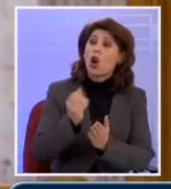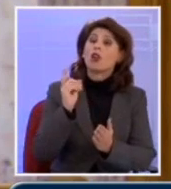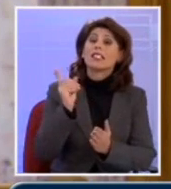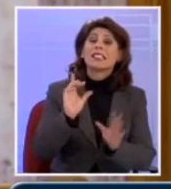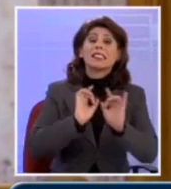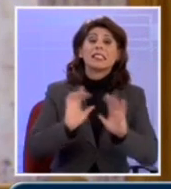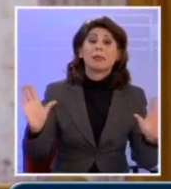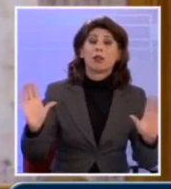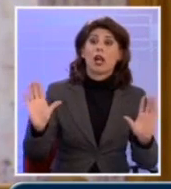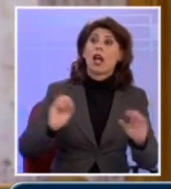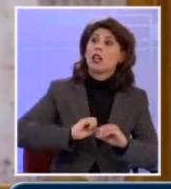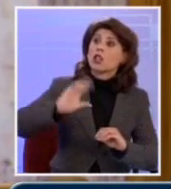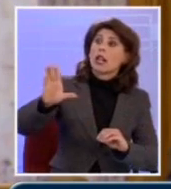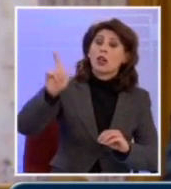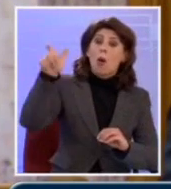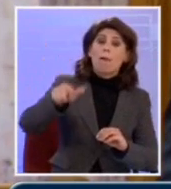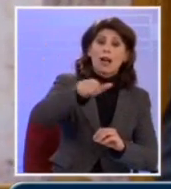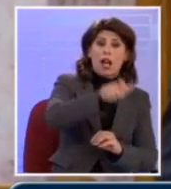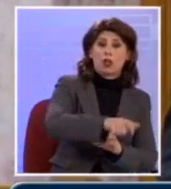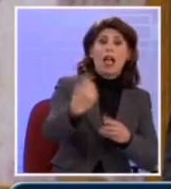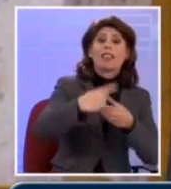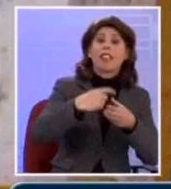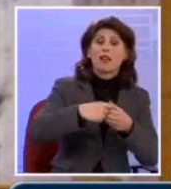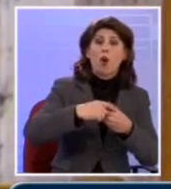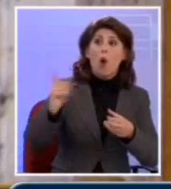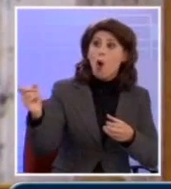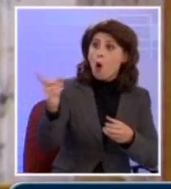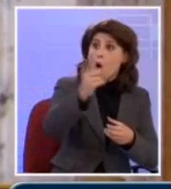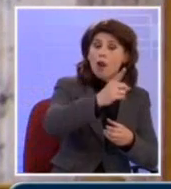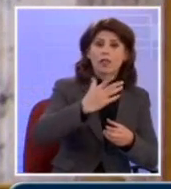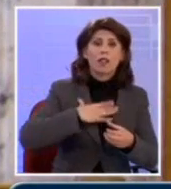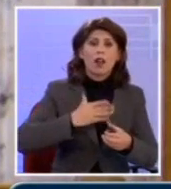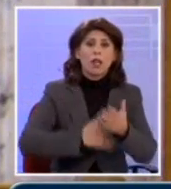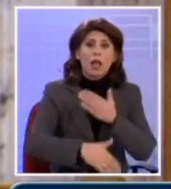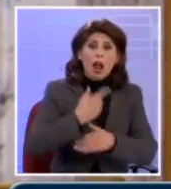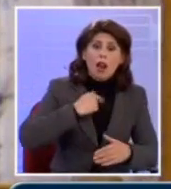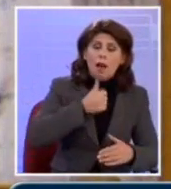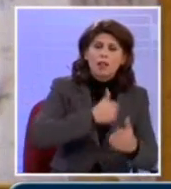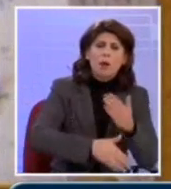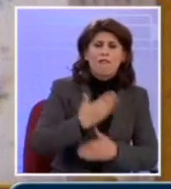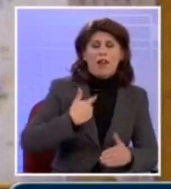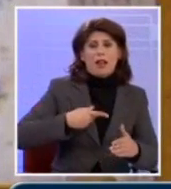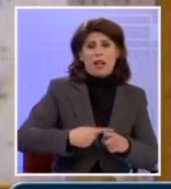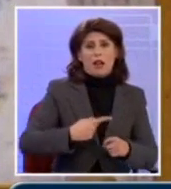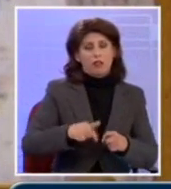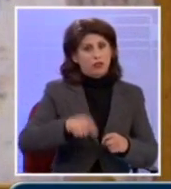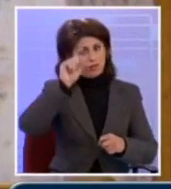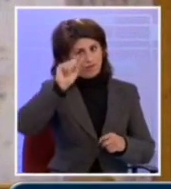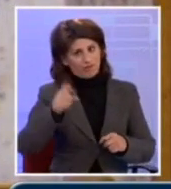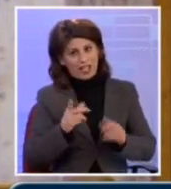κριτικής, όλους αυτούς οι οποίοι επιχειρούν να ταλαιπωρήσουν τη χώρα, τότε υπάρχει ερωτηματικό.